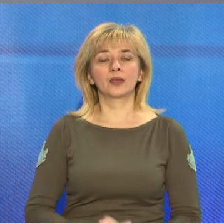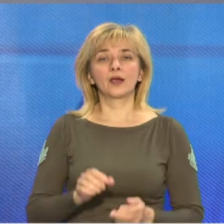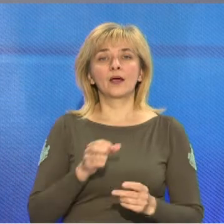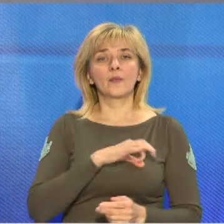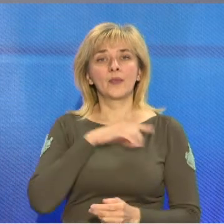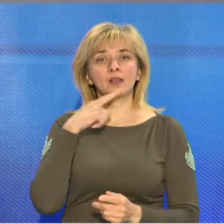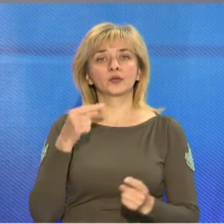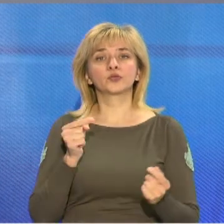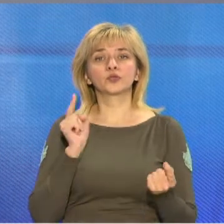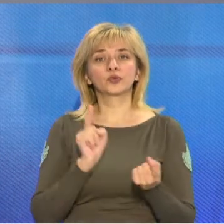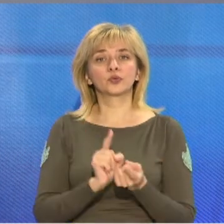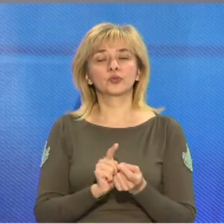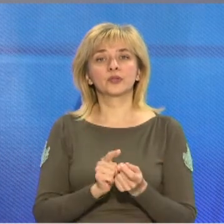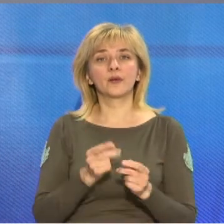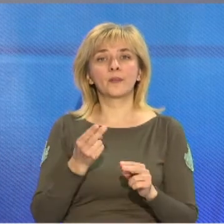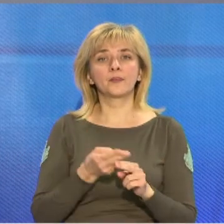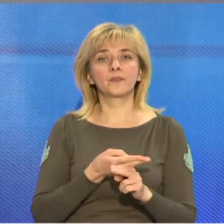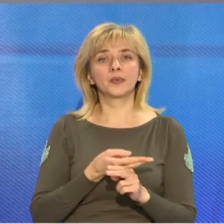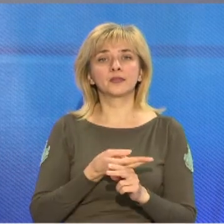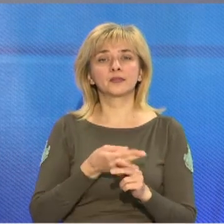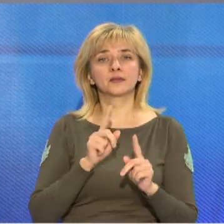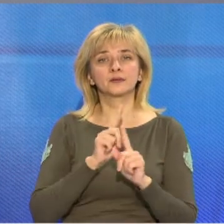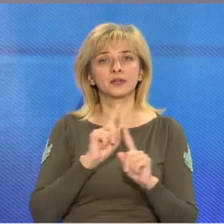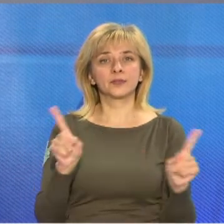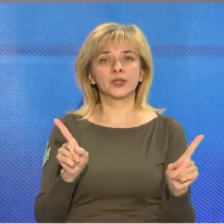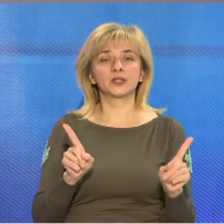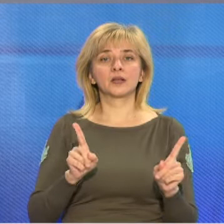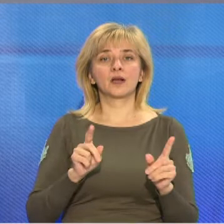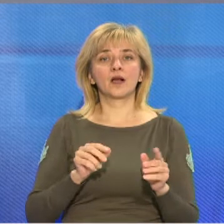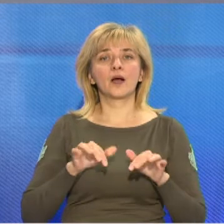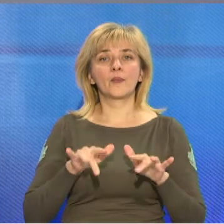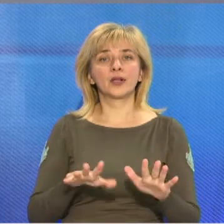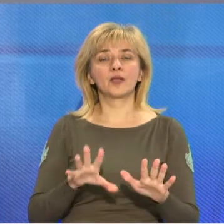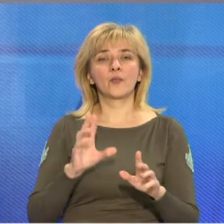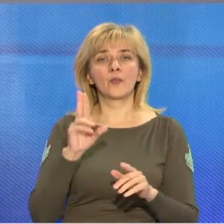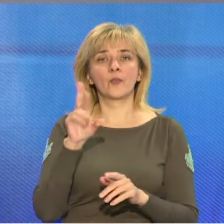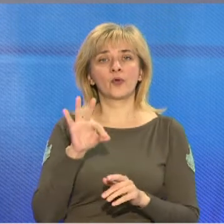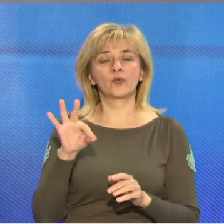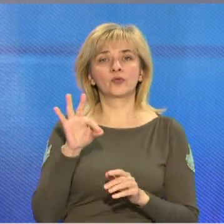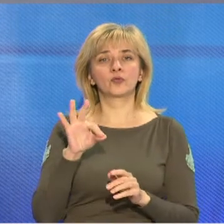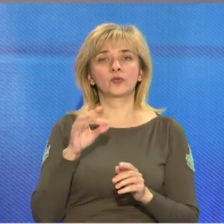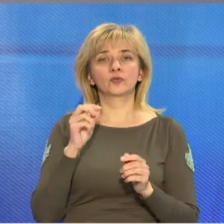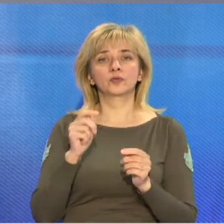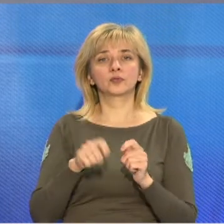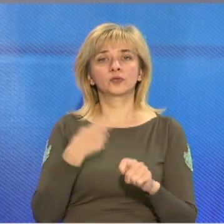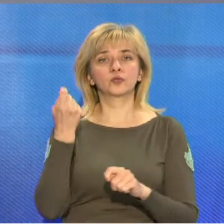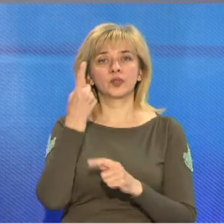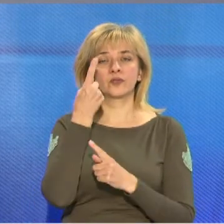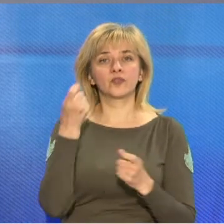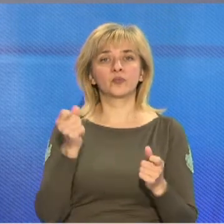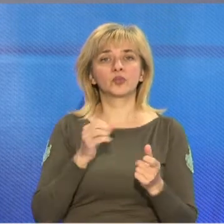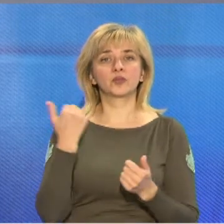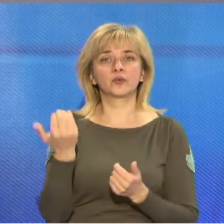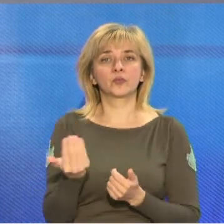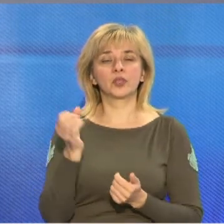Беларусь сутыкнулася з беспрэцэдэнтнай па сваіх маштабах кампаніяй па дэзінфармацыі з боку Еўрасаюза. Такое меркаванне падчас выязнога